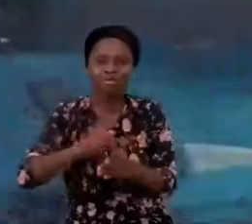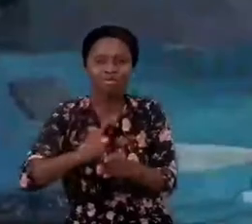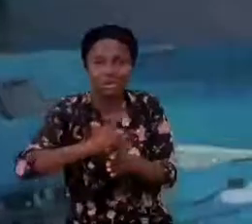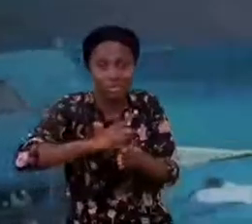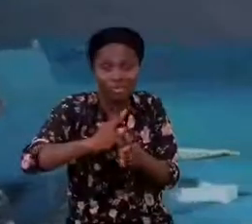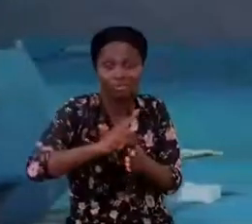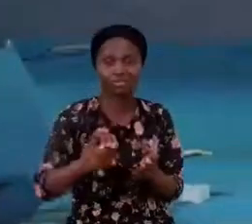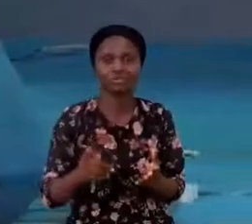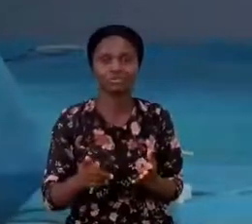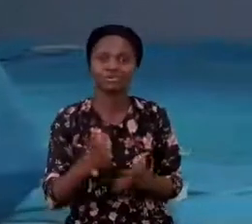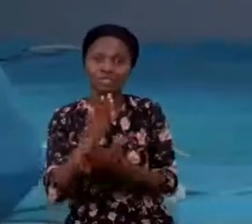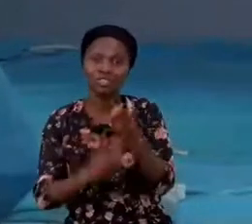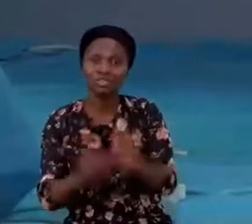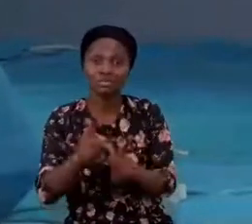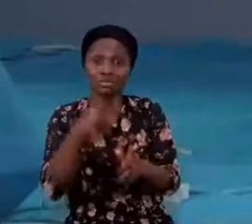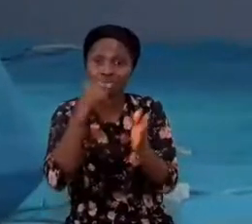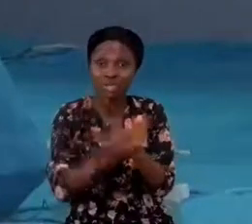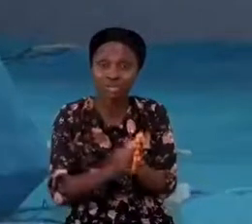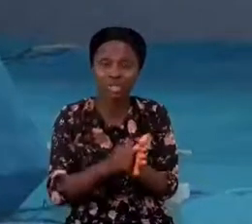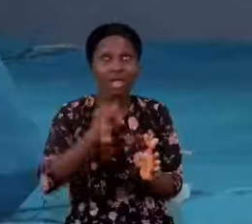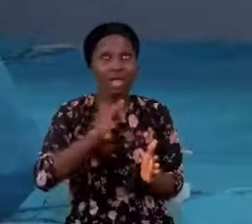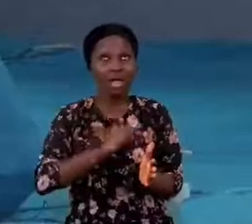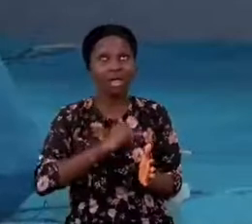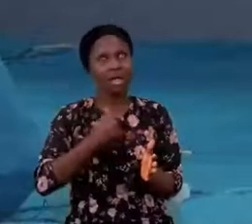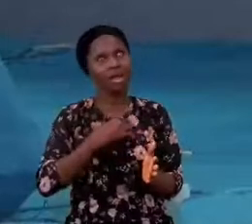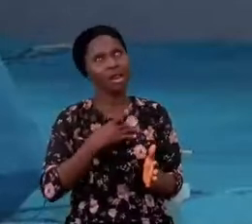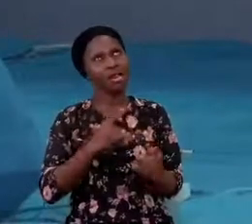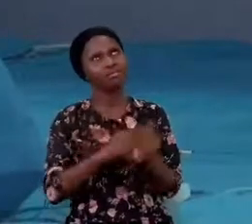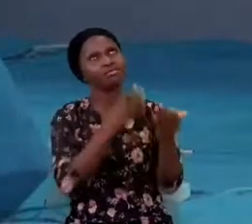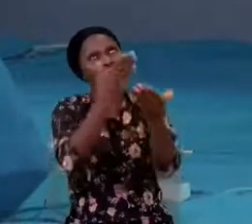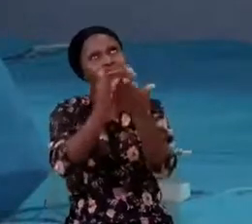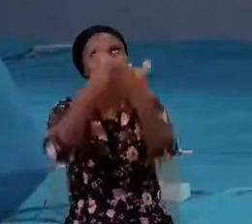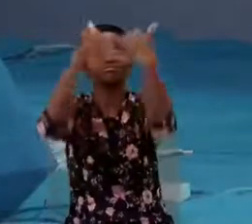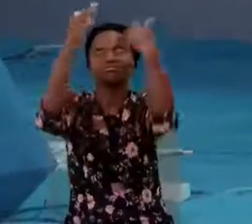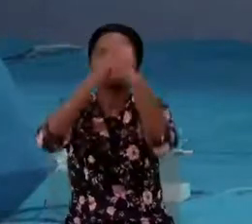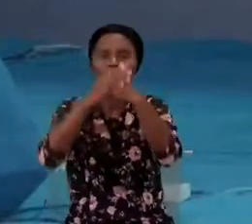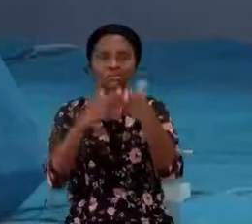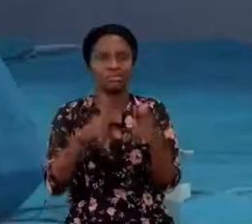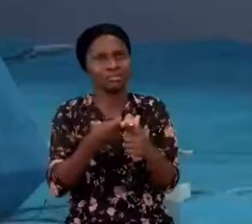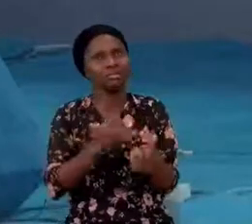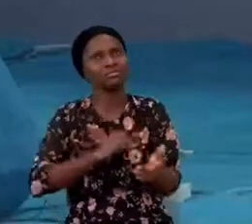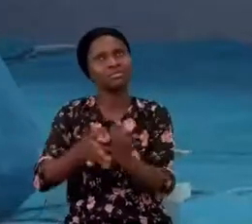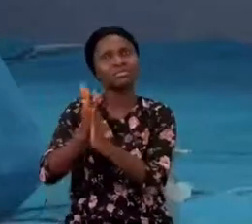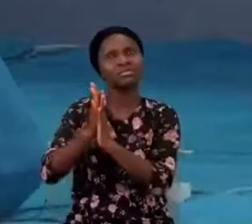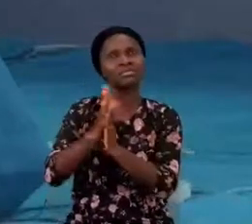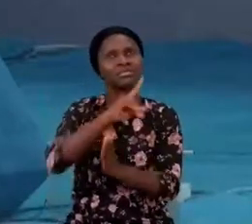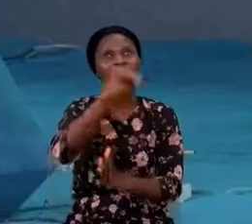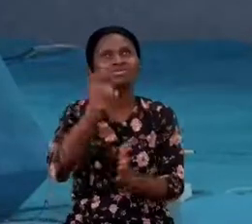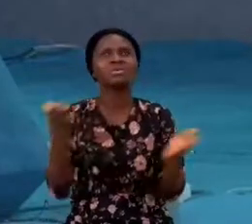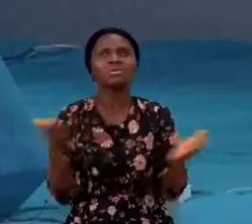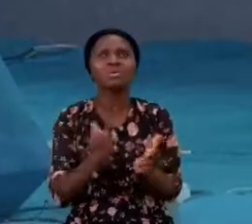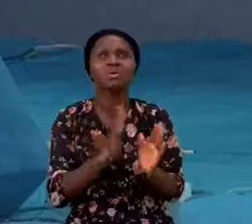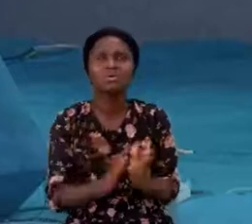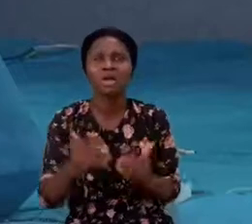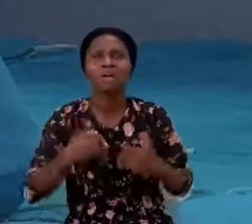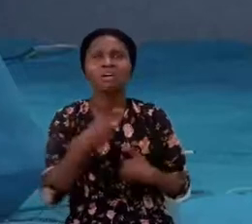je dis, d'accord, quelle préparation fais-tu? Ah, est-ce qu'il faut nous préparer? Non, je veux seulement aller au ciel. Tout a besoin de préparation.